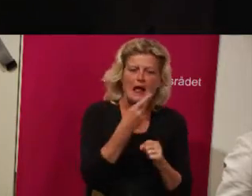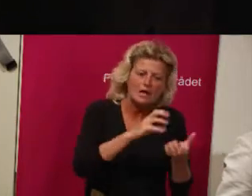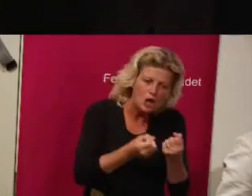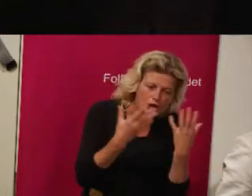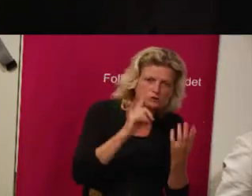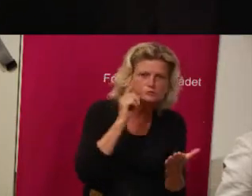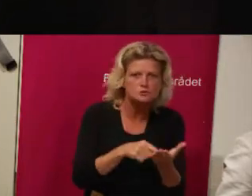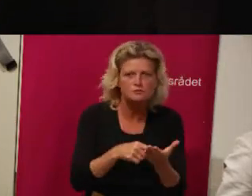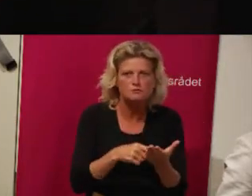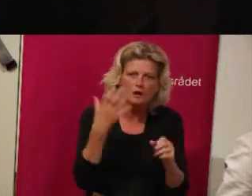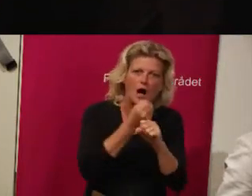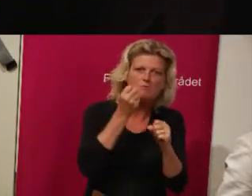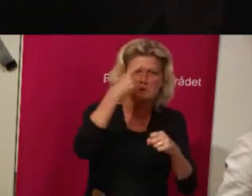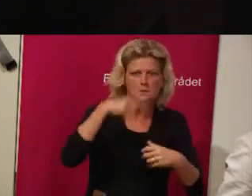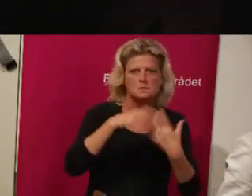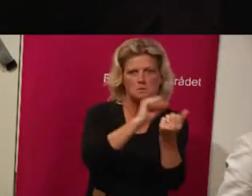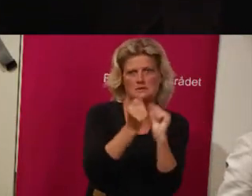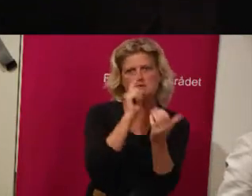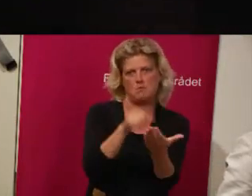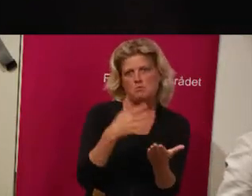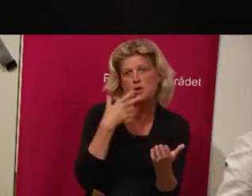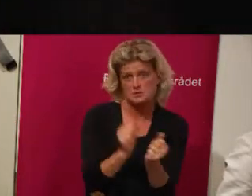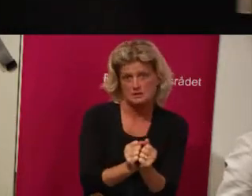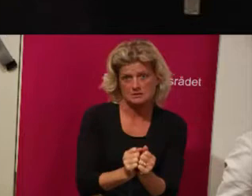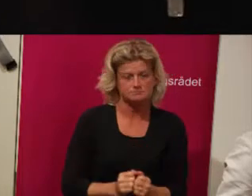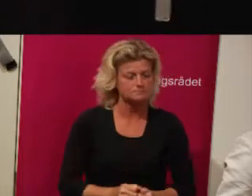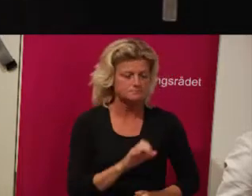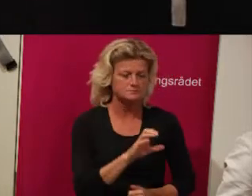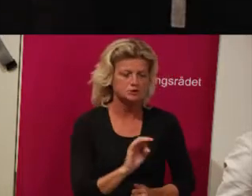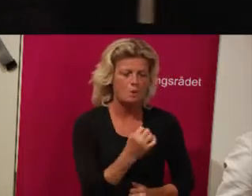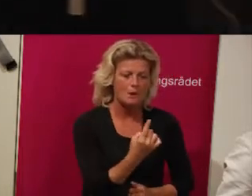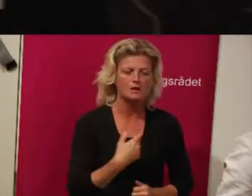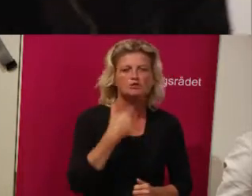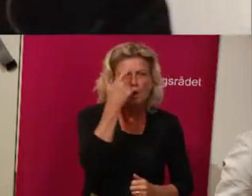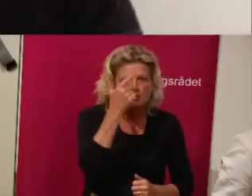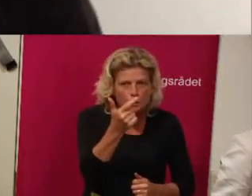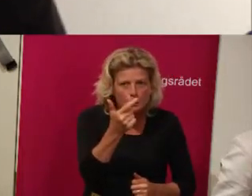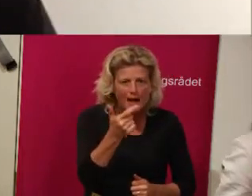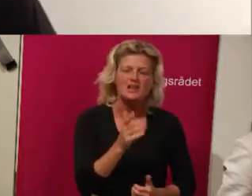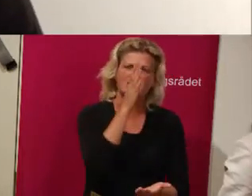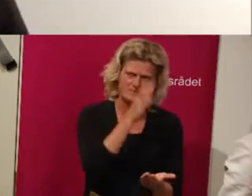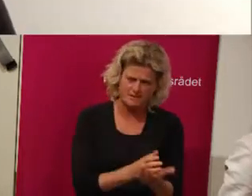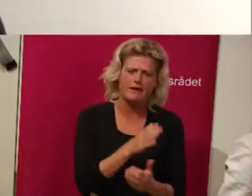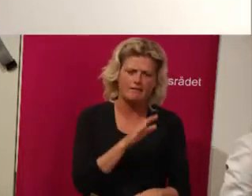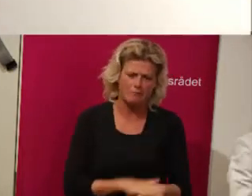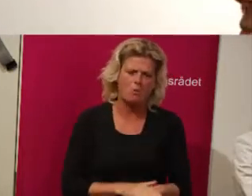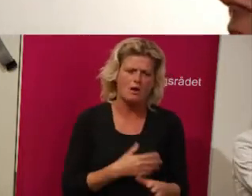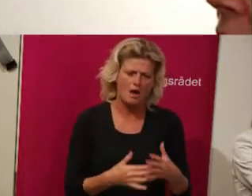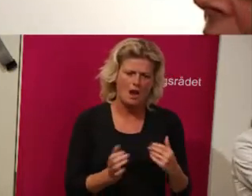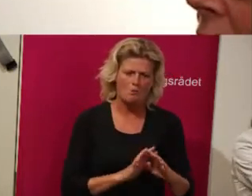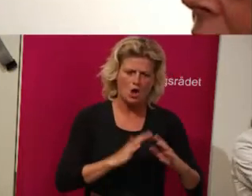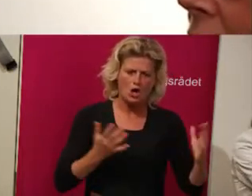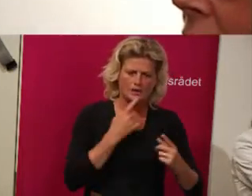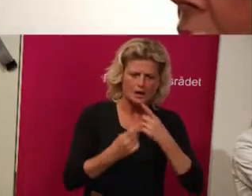nå de kulturpolitiska målen. Samuel? Alltså jag tror att det är, inte tror, jag är övertygad om att det handlar om att